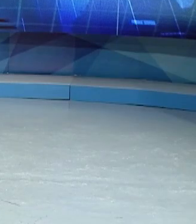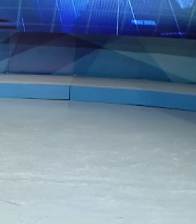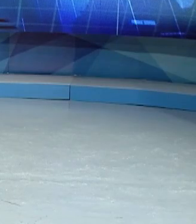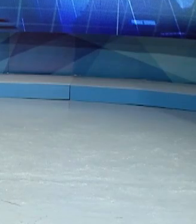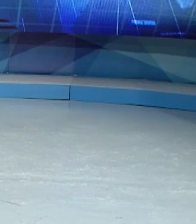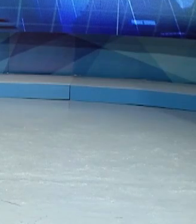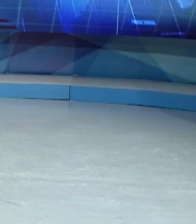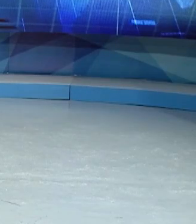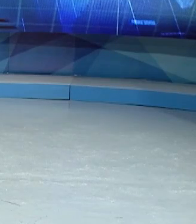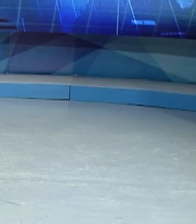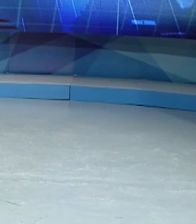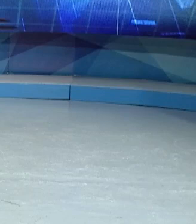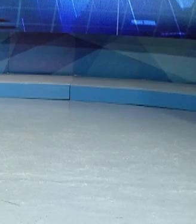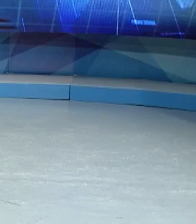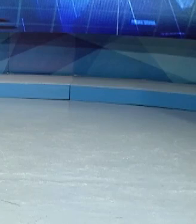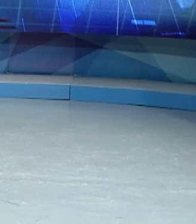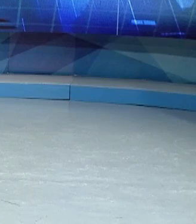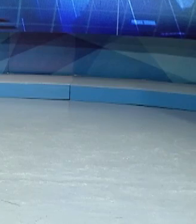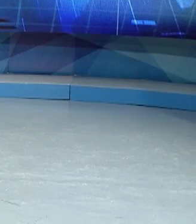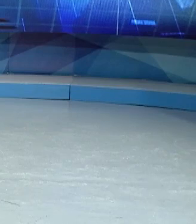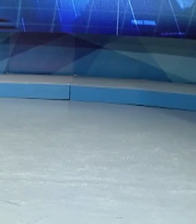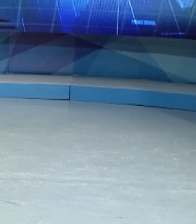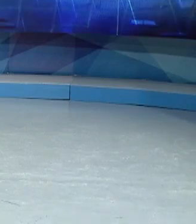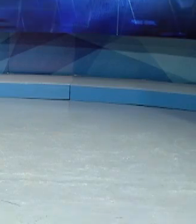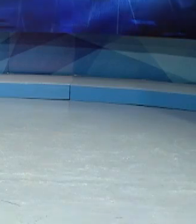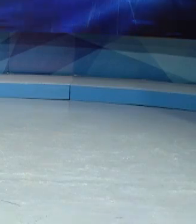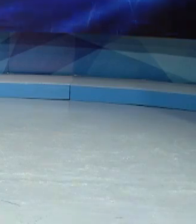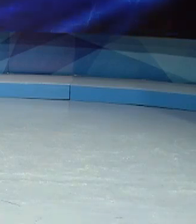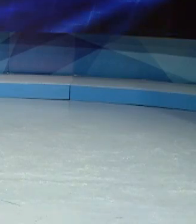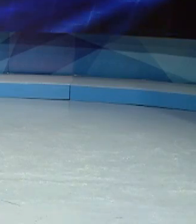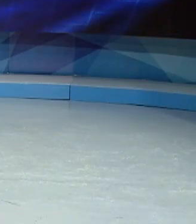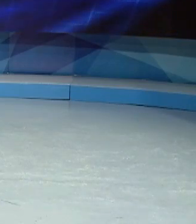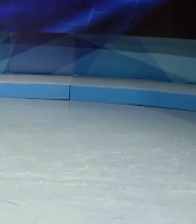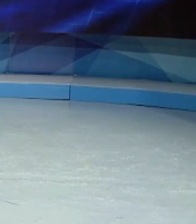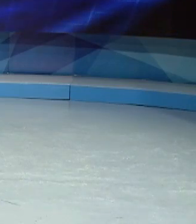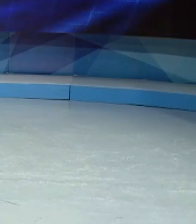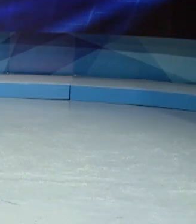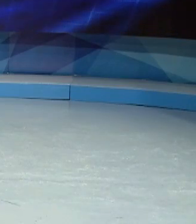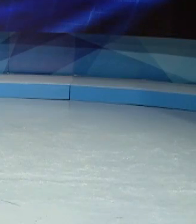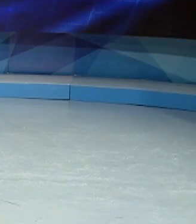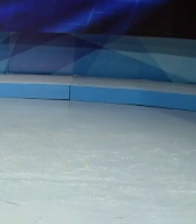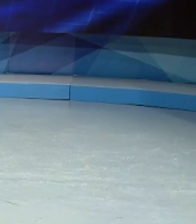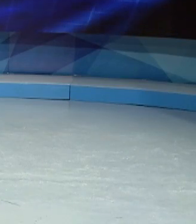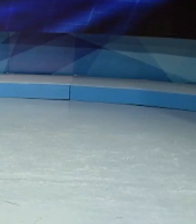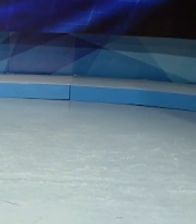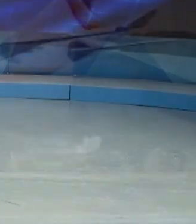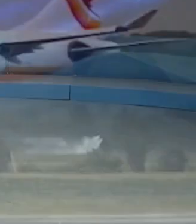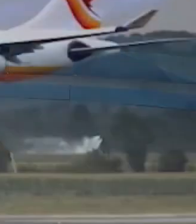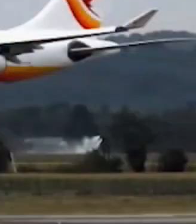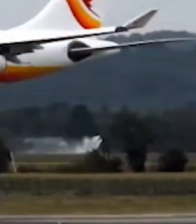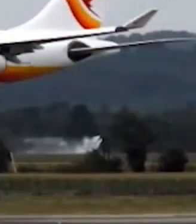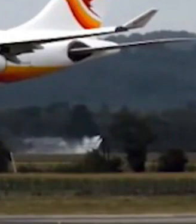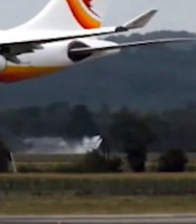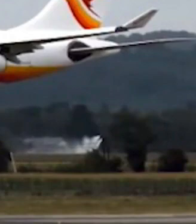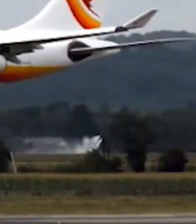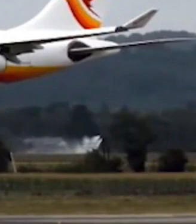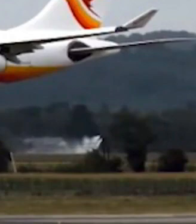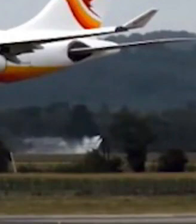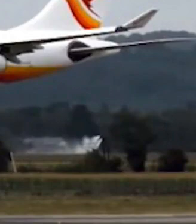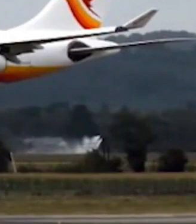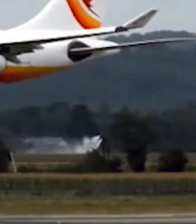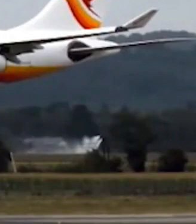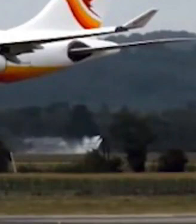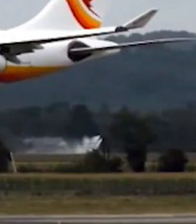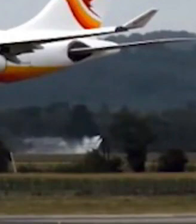De repatriatievlucht uit Belém, die gepland was voor gisteren, heeft geen voortgang gehad. Verhalen deden de ronde dat er